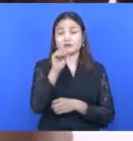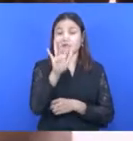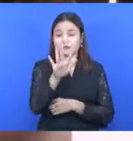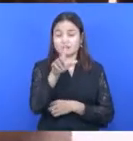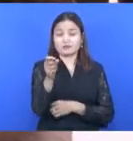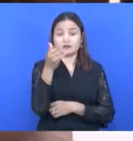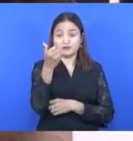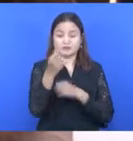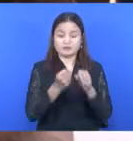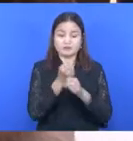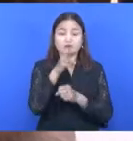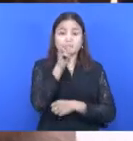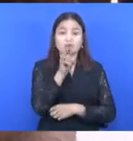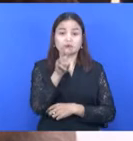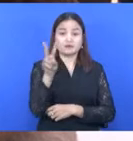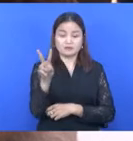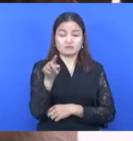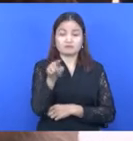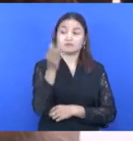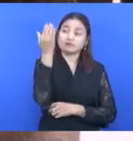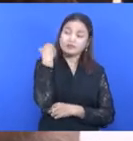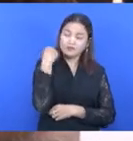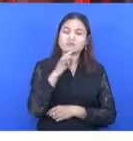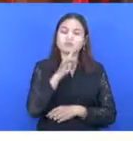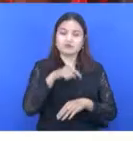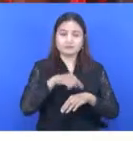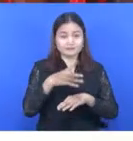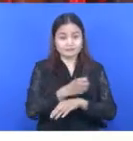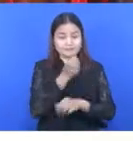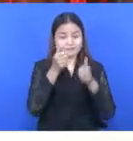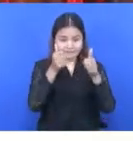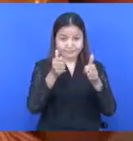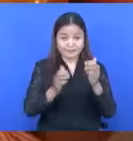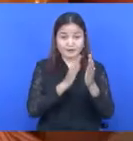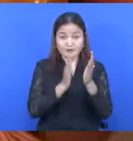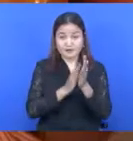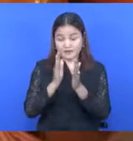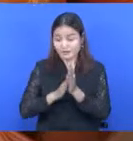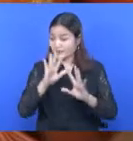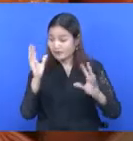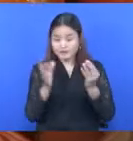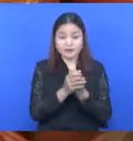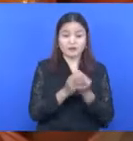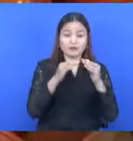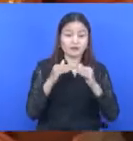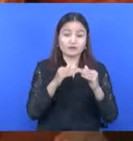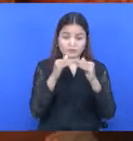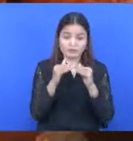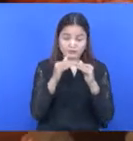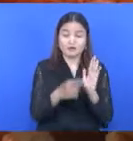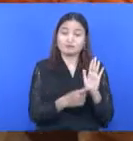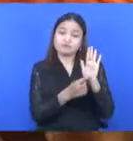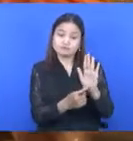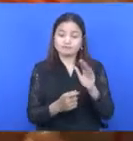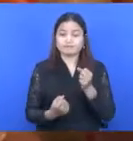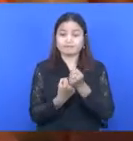ឆ្នាំ2022កន្លងមកនេះគឺជាឱកាសមួយដែលប្រជាពលរដ្ឋទូទាំងប្រទេសក៏ដូចជាប្រជាពលរដ្ឋនៅក្នុងឃុំទន្លូងបានបង្ហាញនូវការ